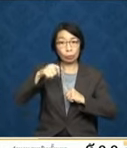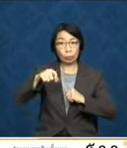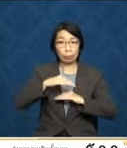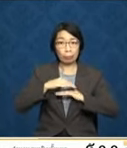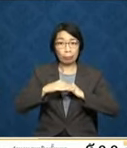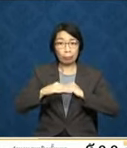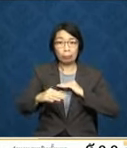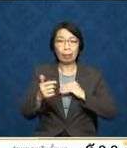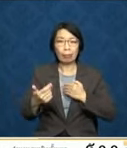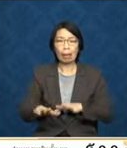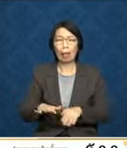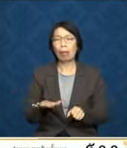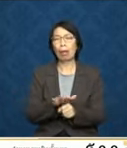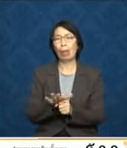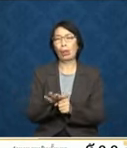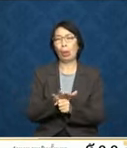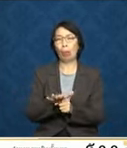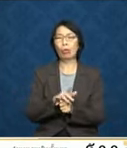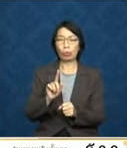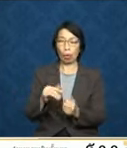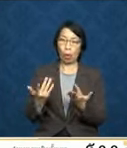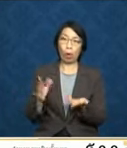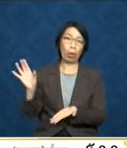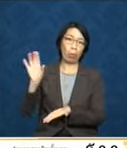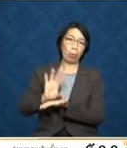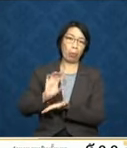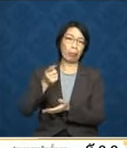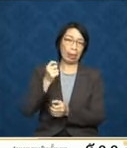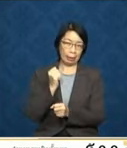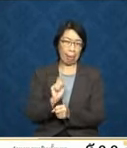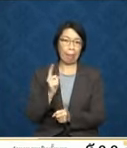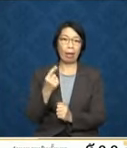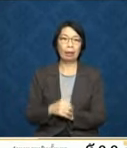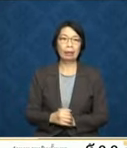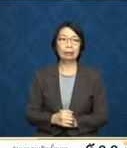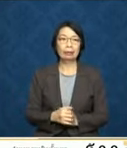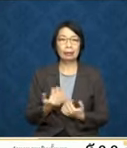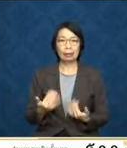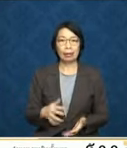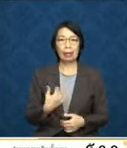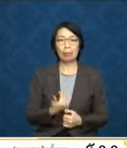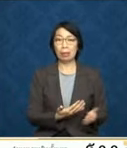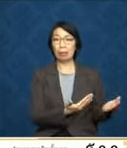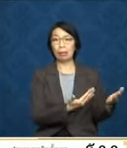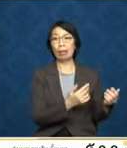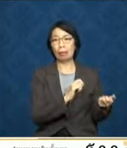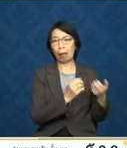แต่ก็ยังไม่ดีพอต้องรองบประมาณค่ะท่านประธานคะดิฉันมีเรื่องการร้องเรียนถนนสายอบ